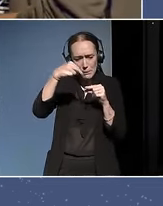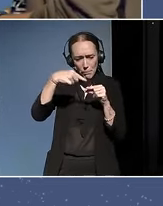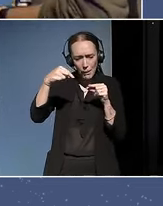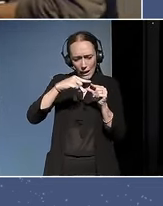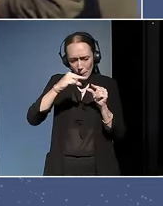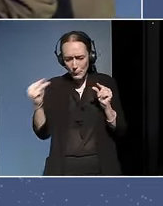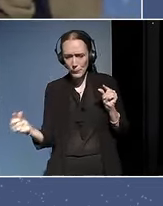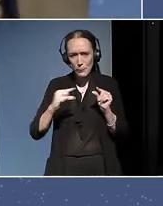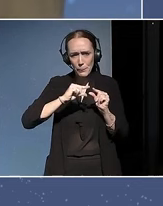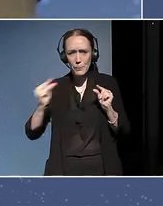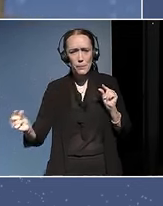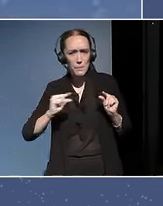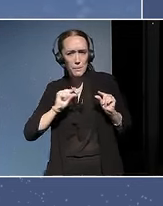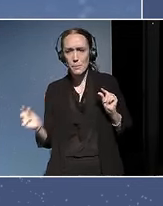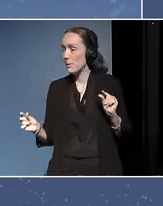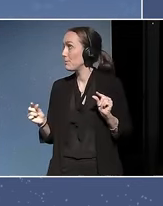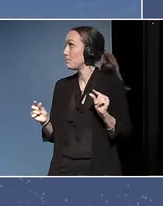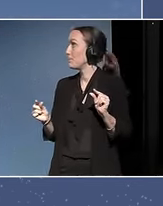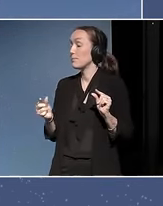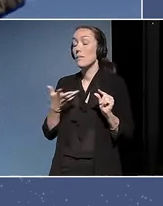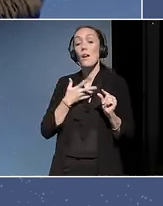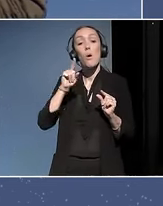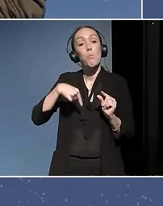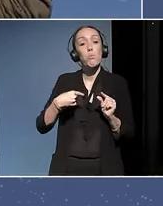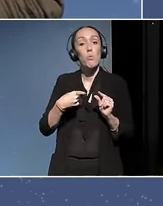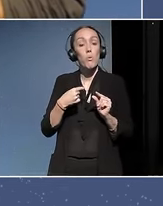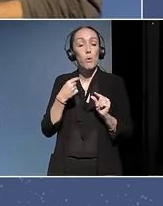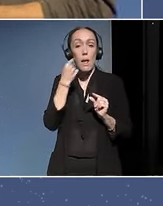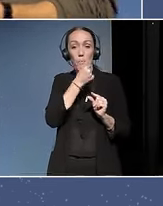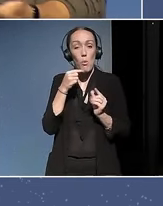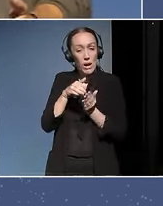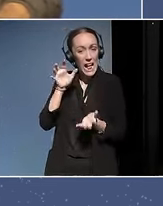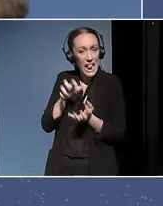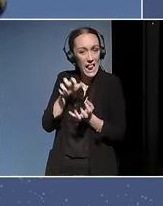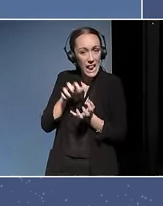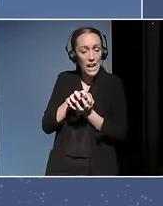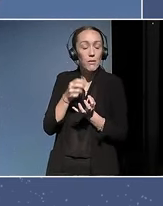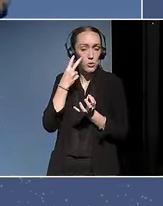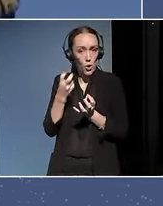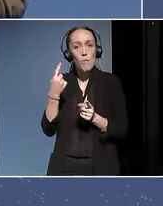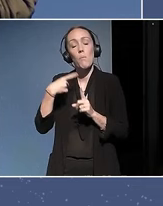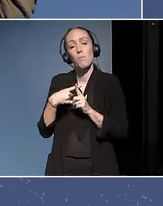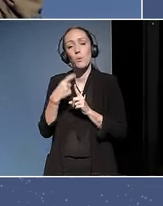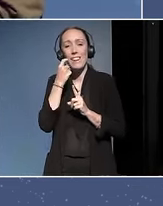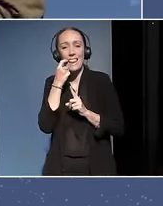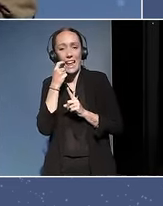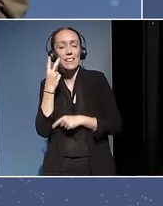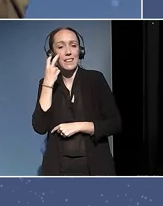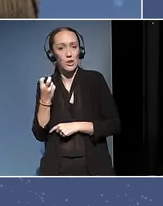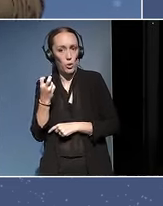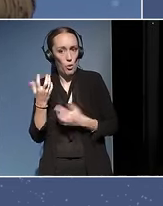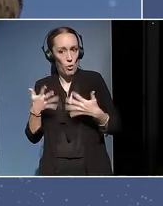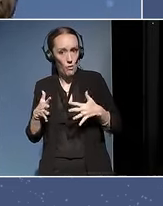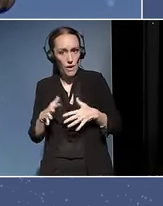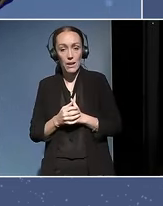lunghe in alcuni casi una parte di una mandibola e alcuni denti ha cercato